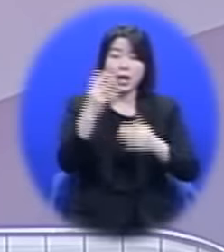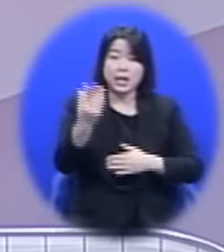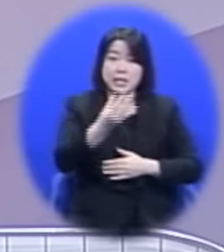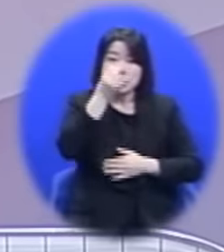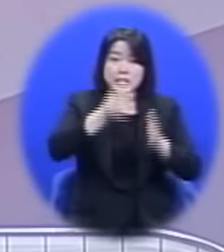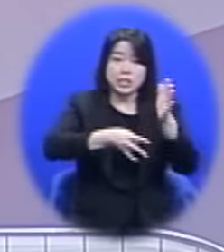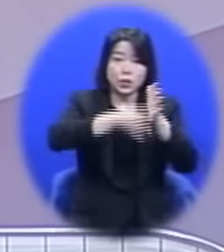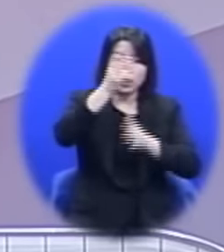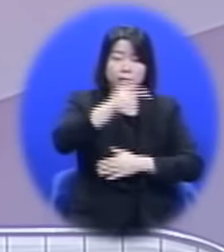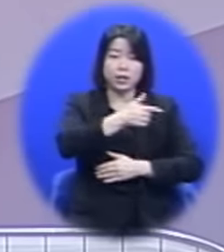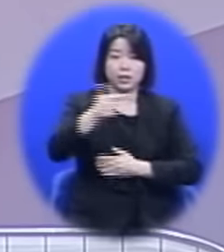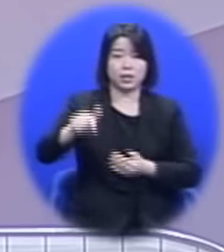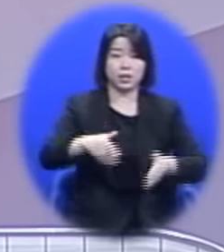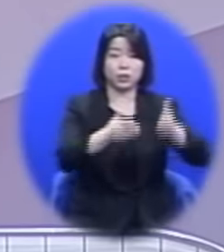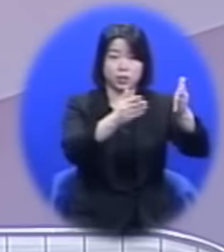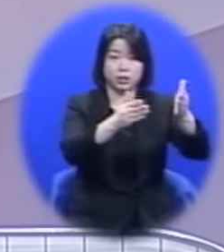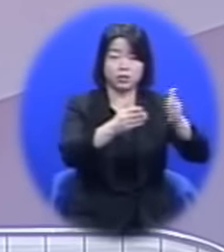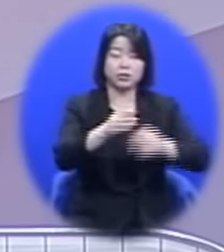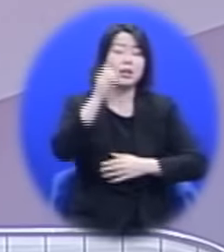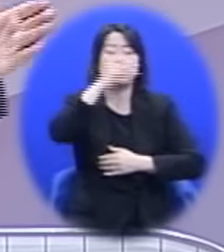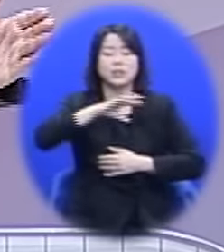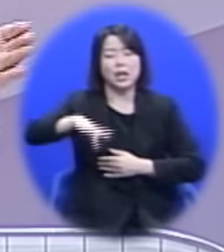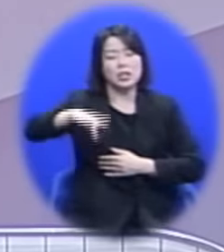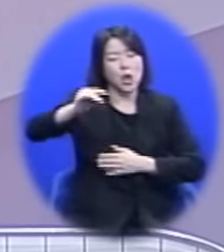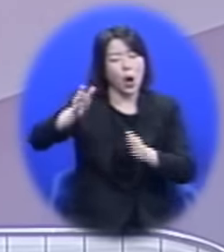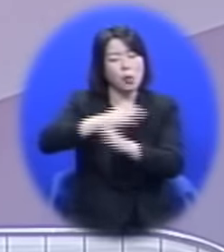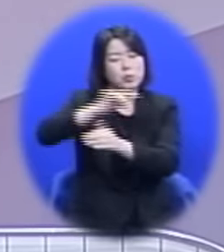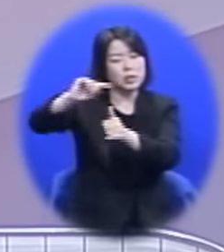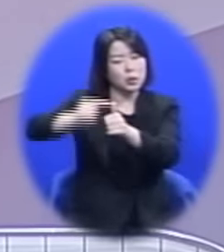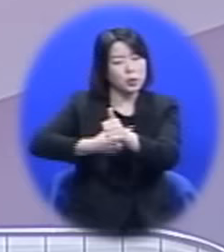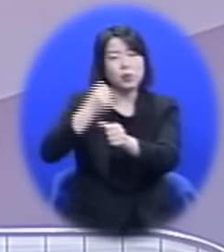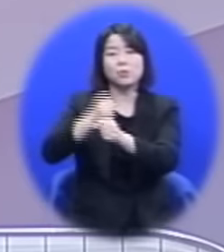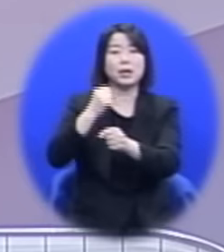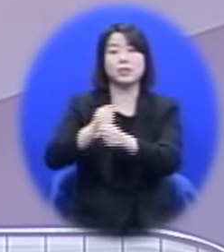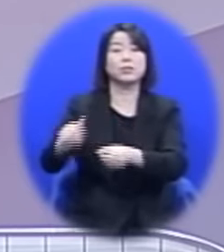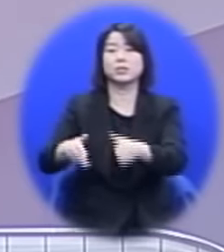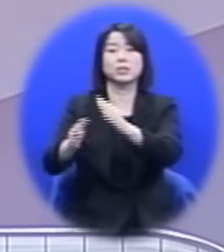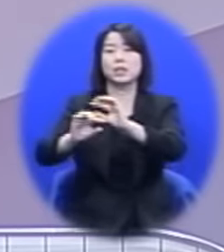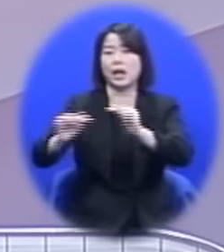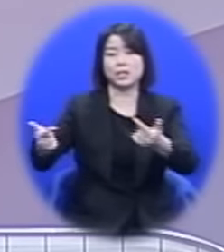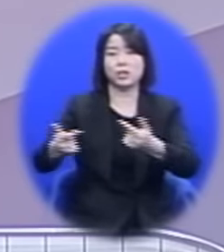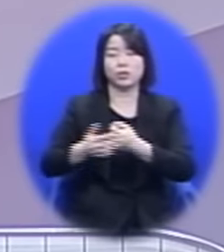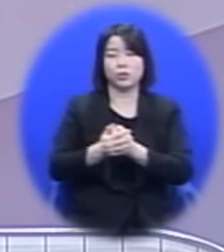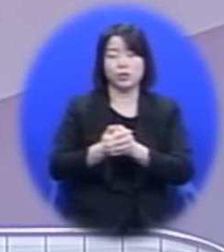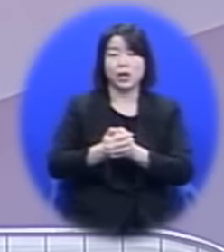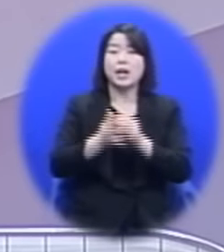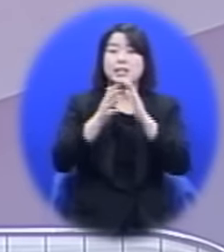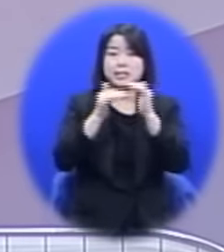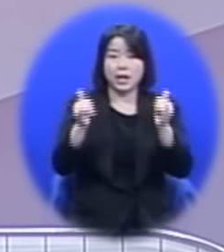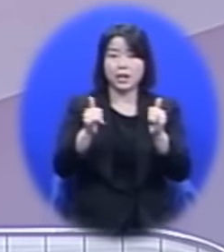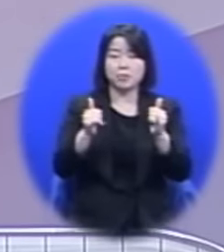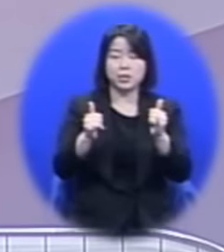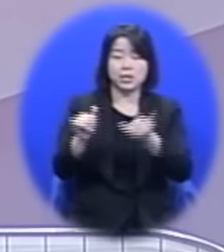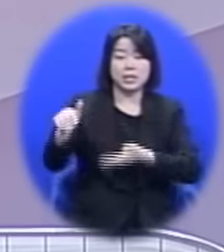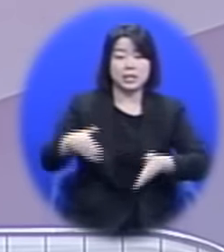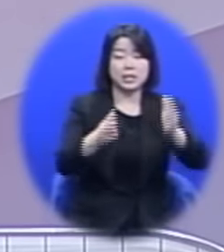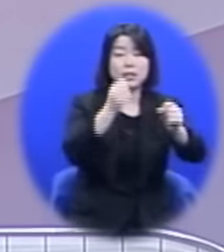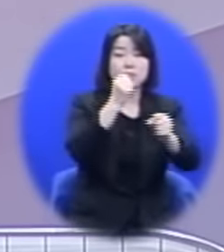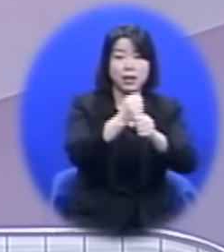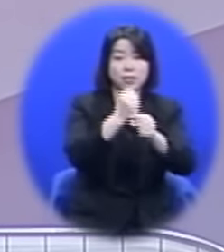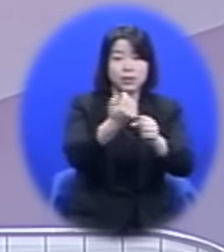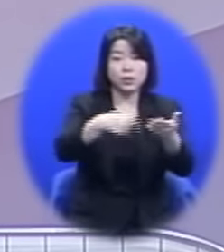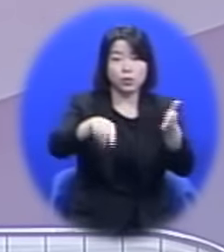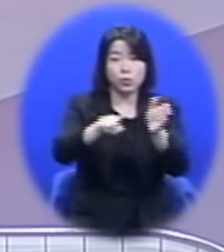이 길은 그냥 저절로 만들어진 길이 아니라는 겁니다. 사람이 길을 만들기